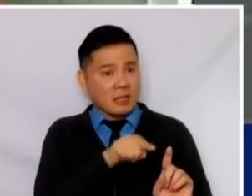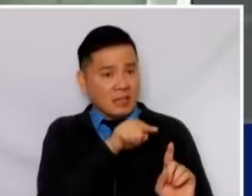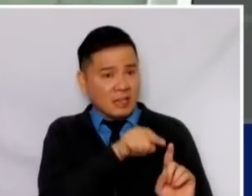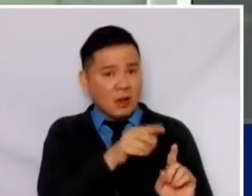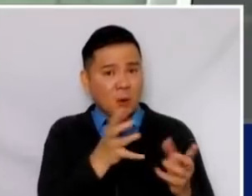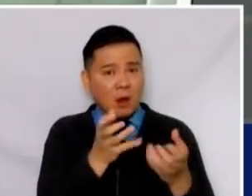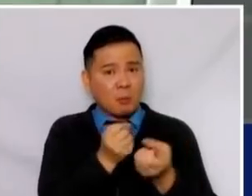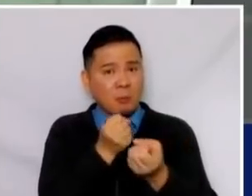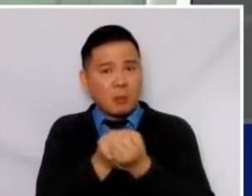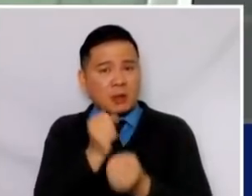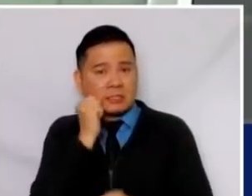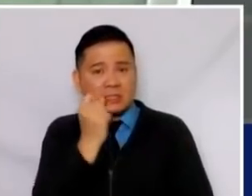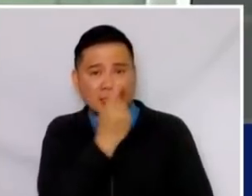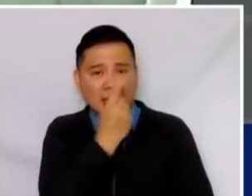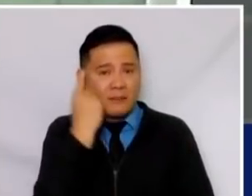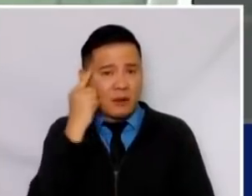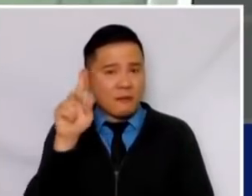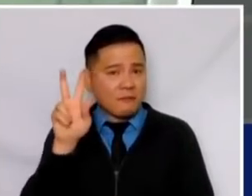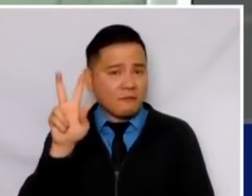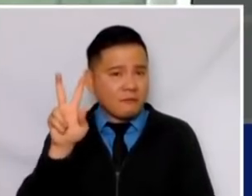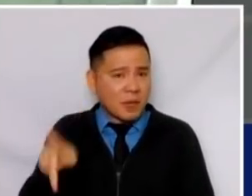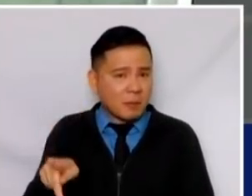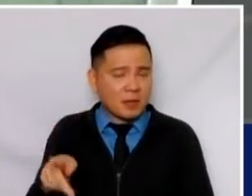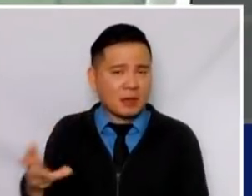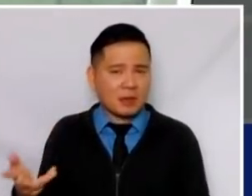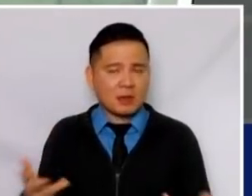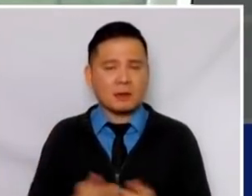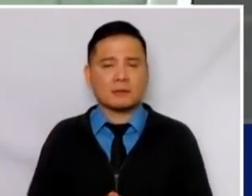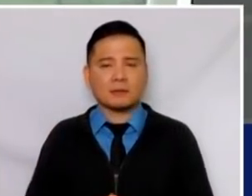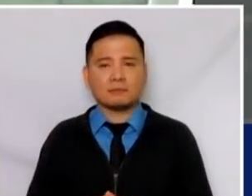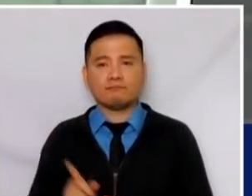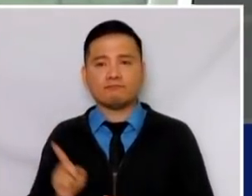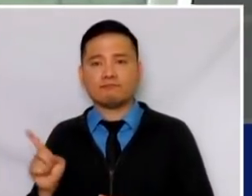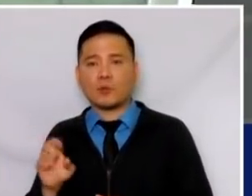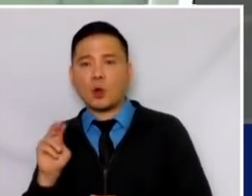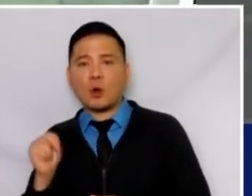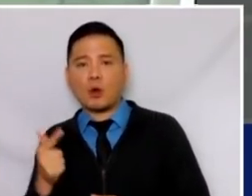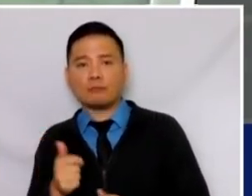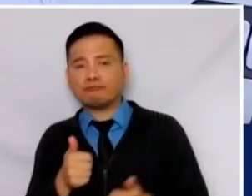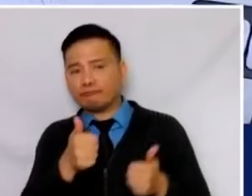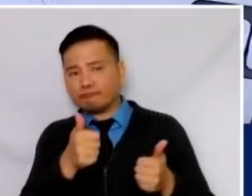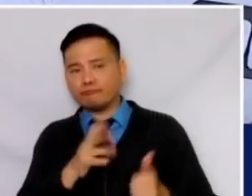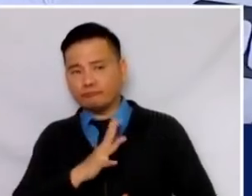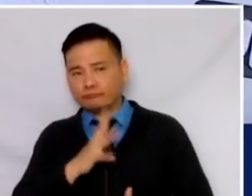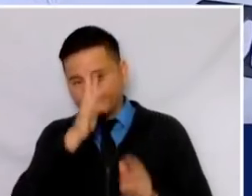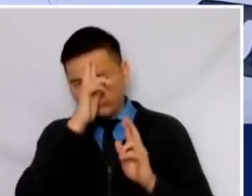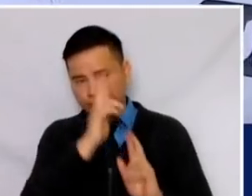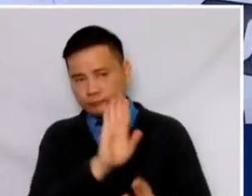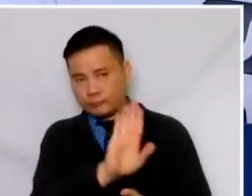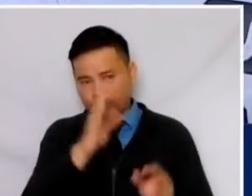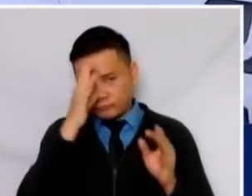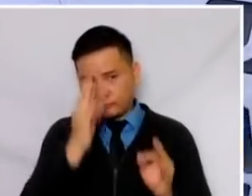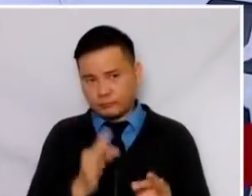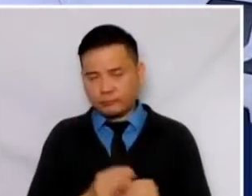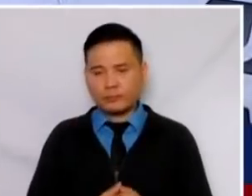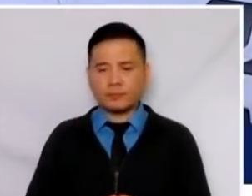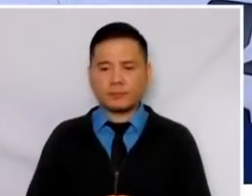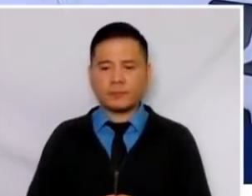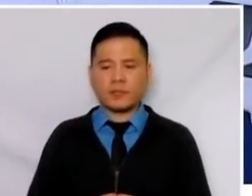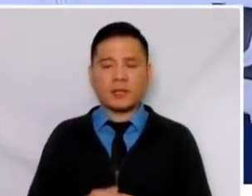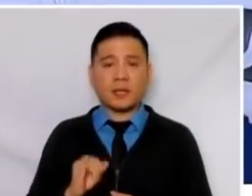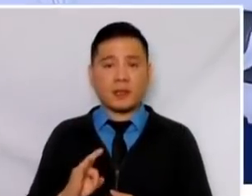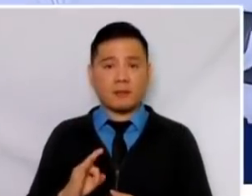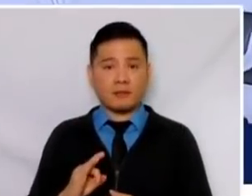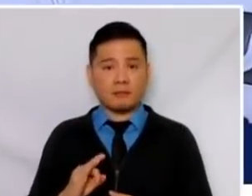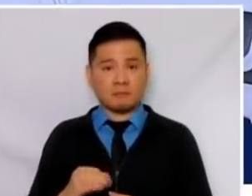Castriciones sa pagka-vice-presidente. Iginagalang naman umano ito ni Ong. Kung gusto niyo ako, thank you. Pag din niyo